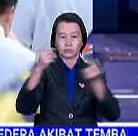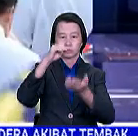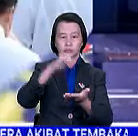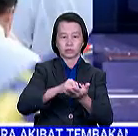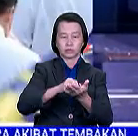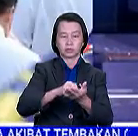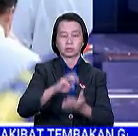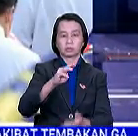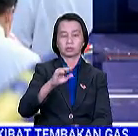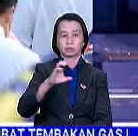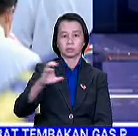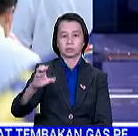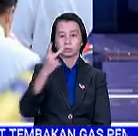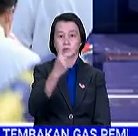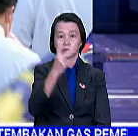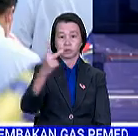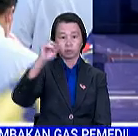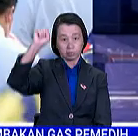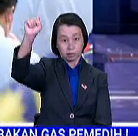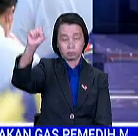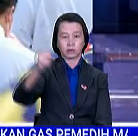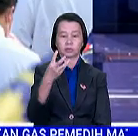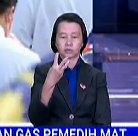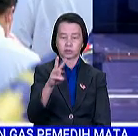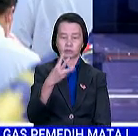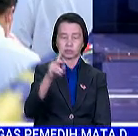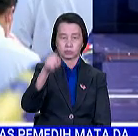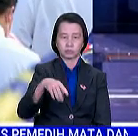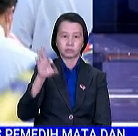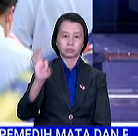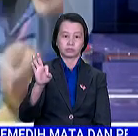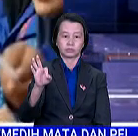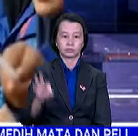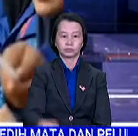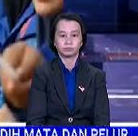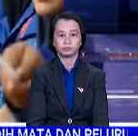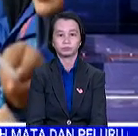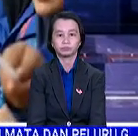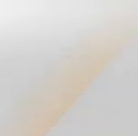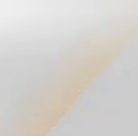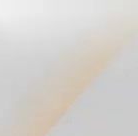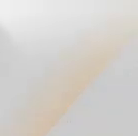Konvensyen Antarabangsa Sabah, Kota Kinabalu pada 16 September.